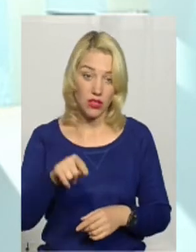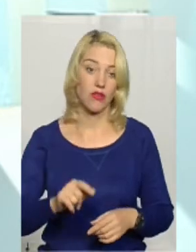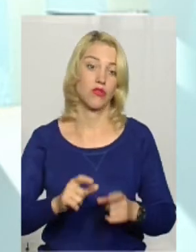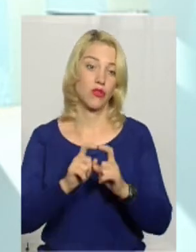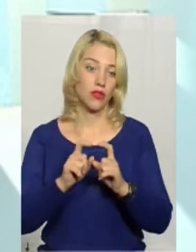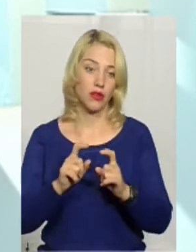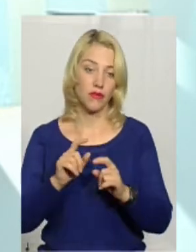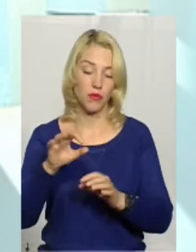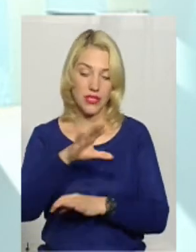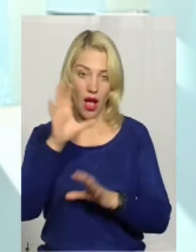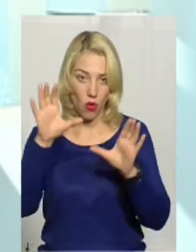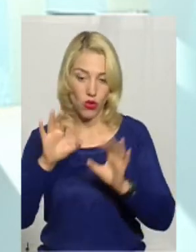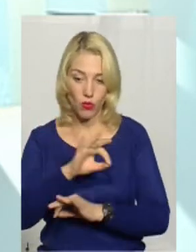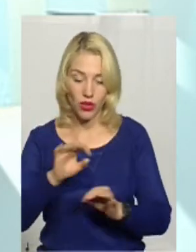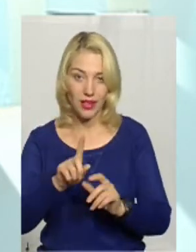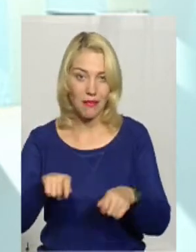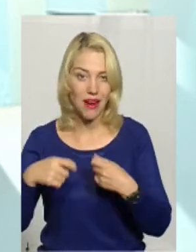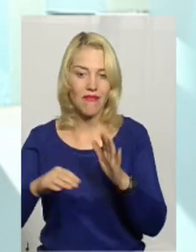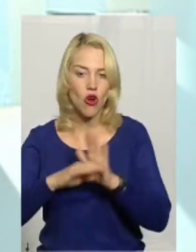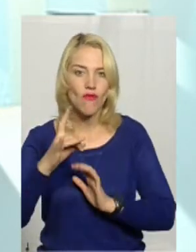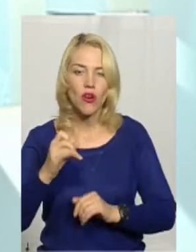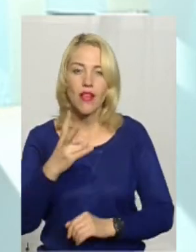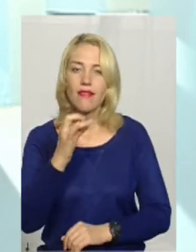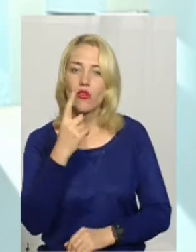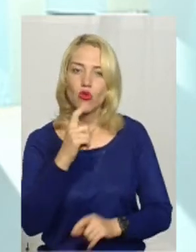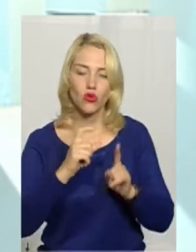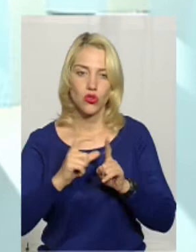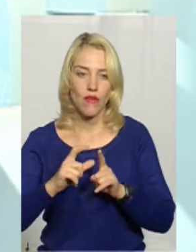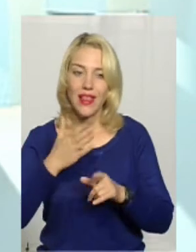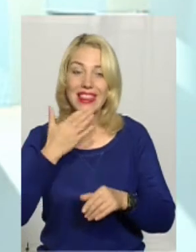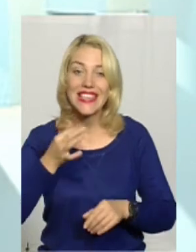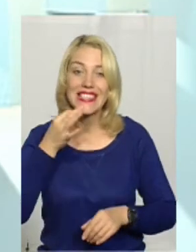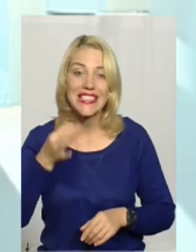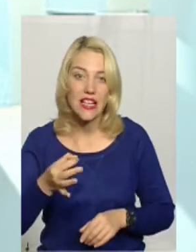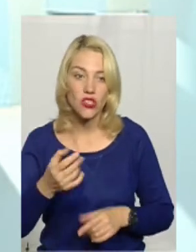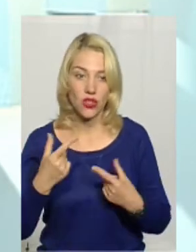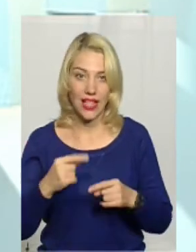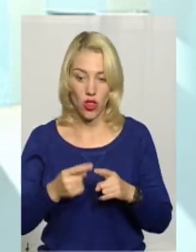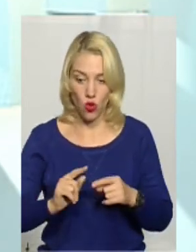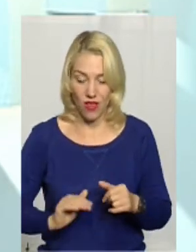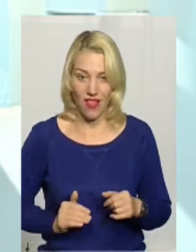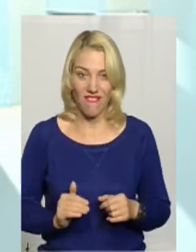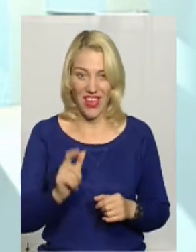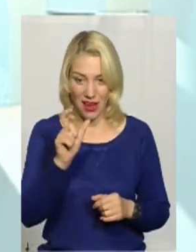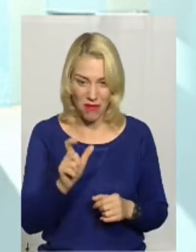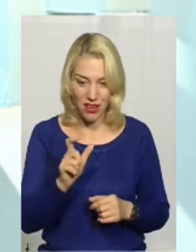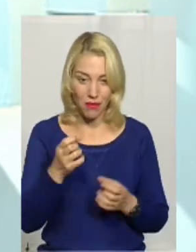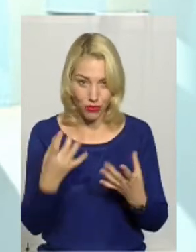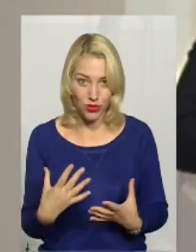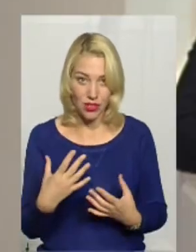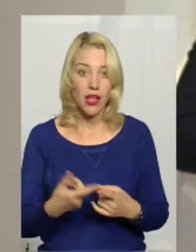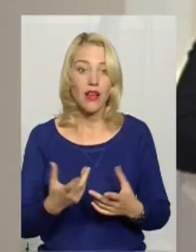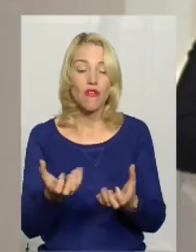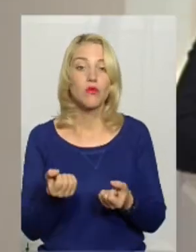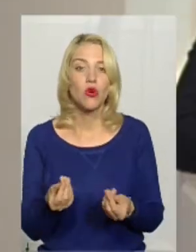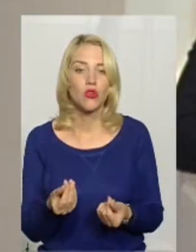законопроекті, який сьогодні переданий Верховну Раду, ні слова не сказано про те, де той фермер візьме гроші. Ні слова не